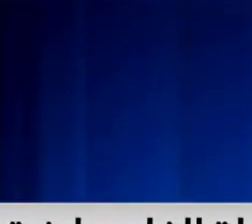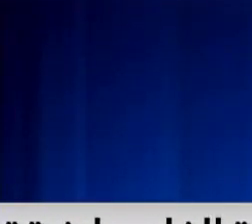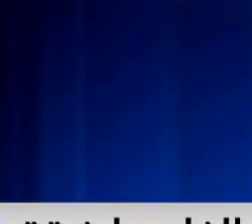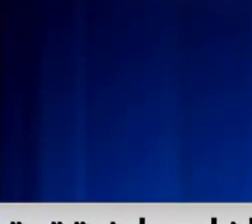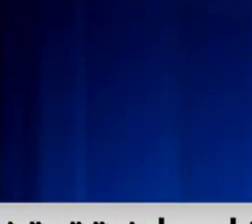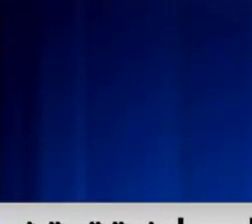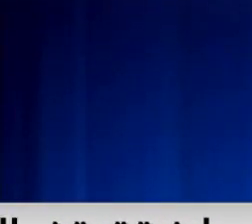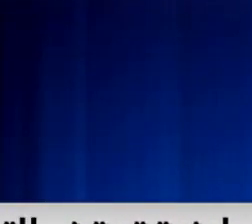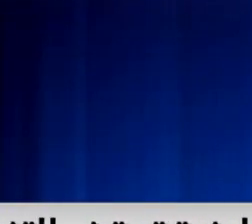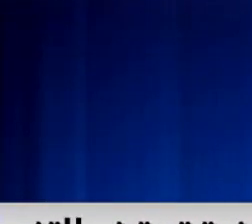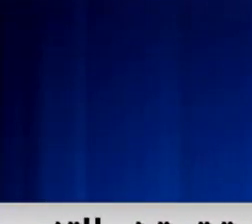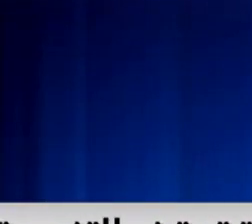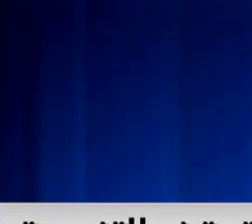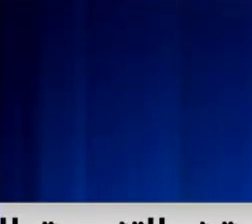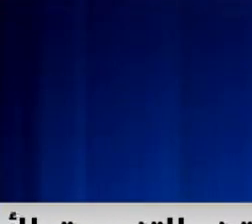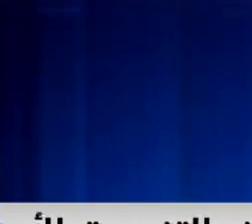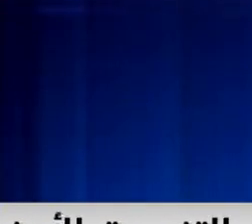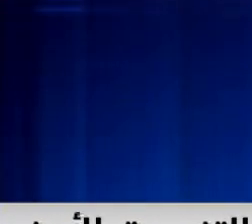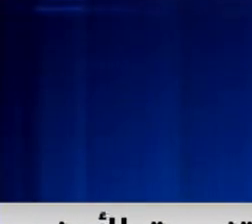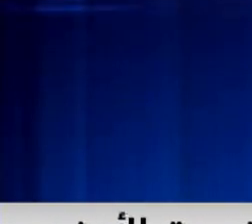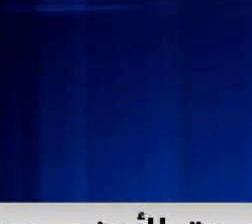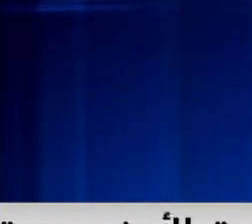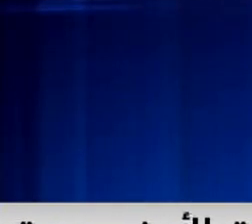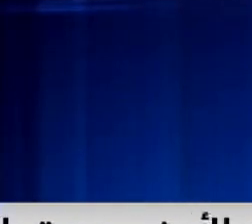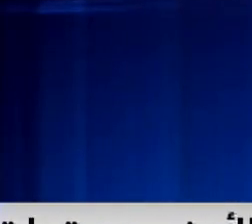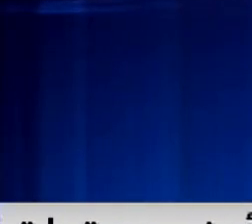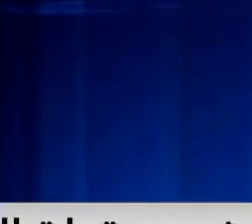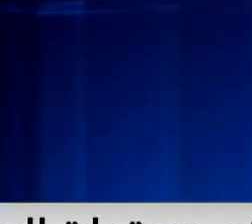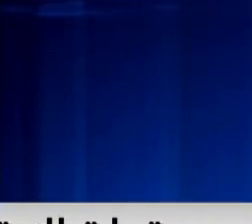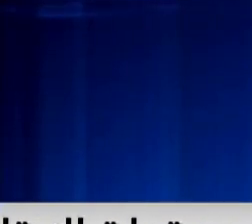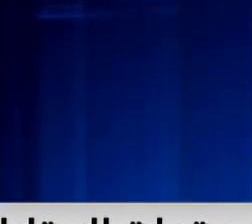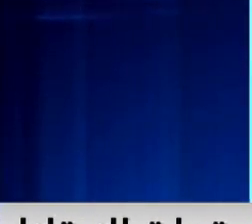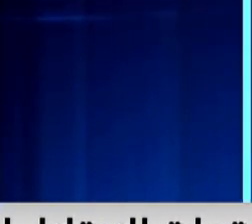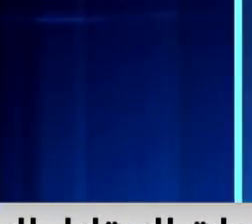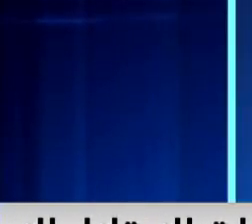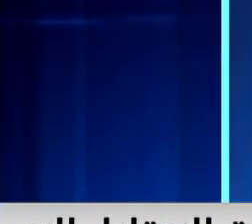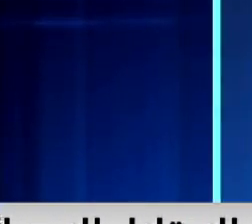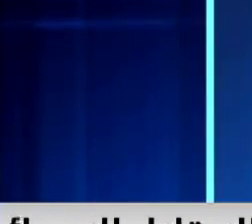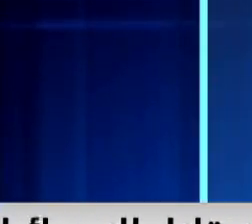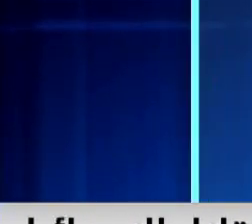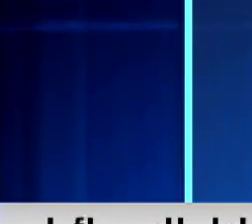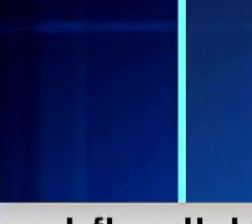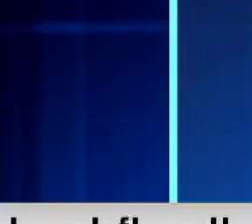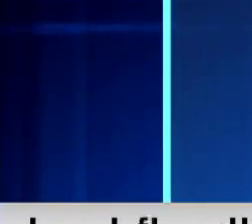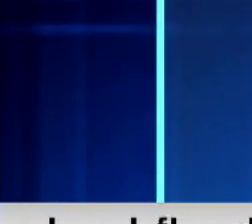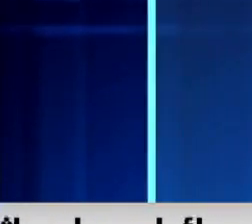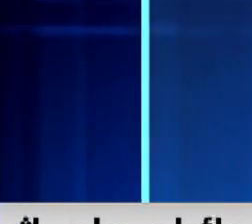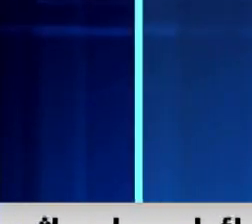Thank you.